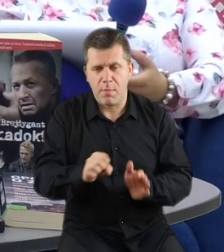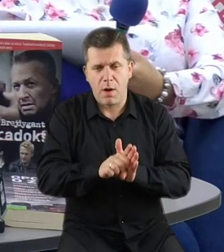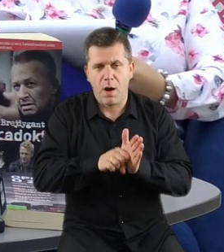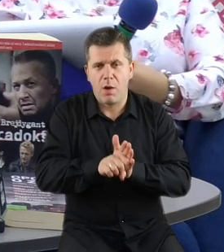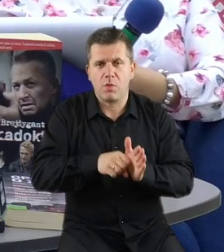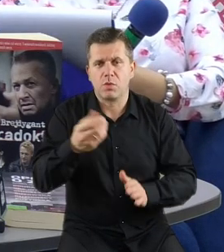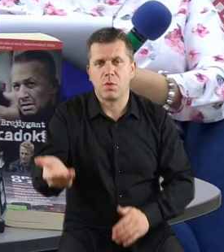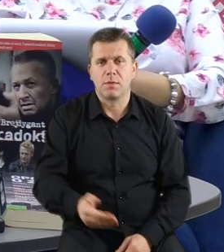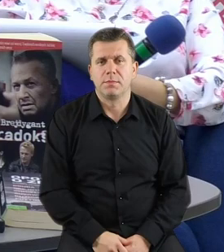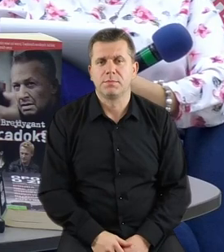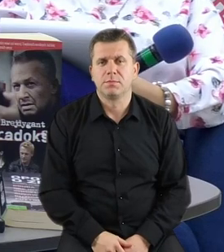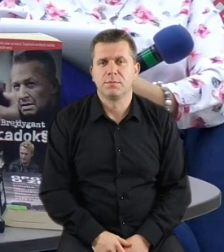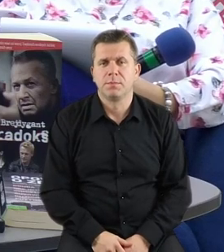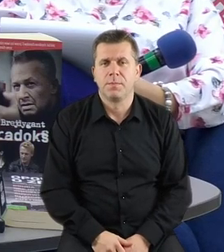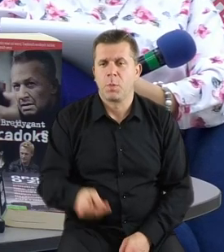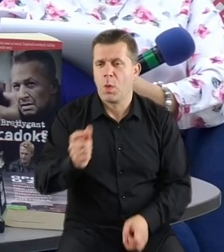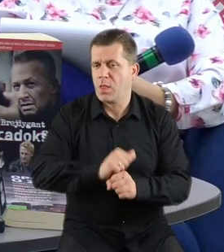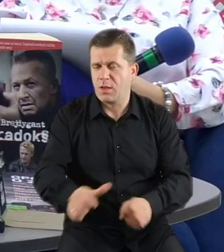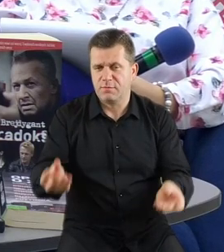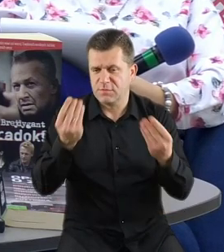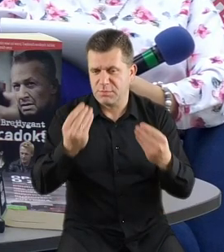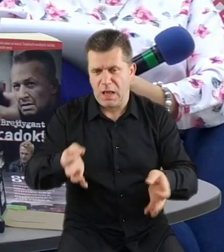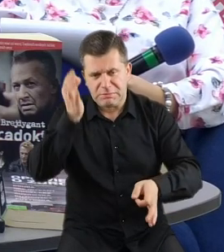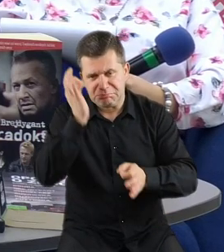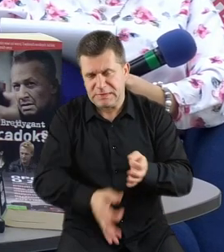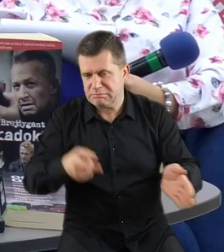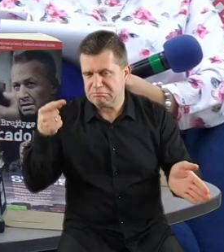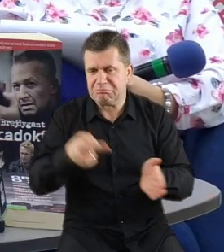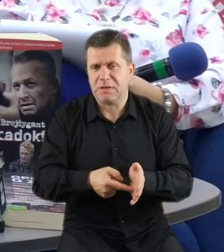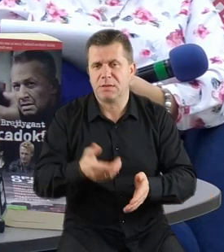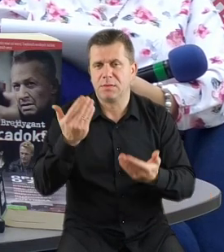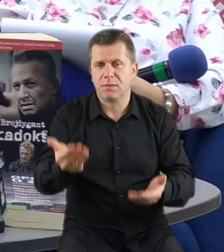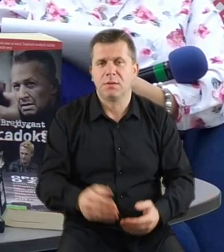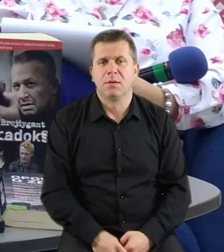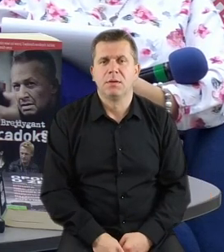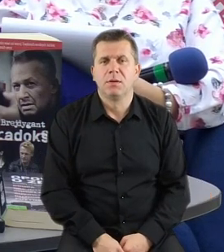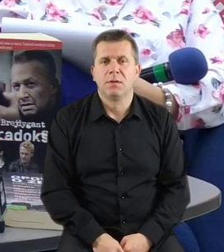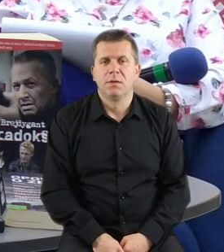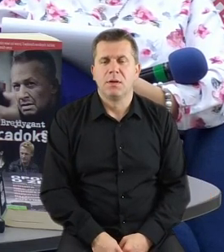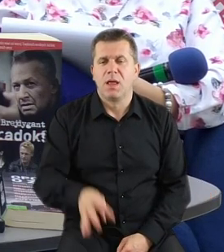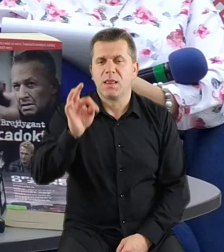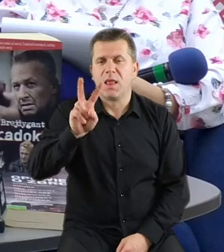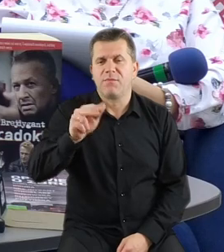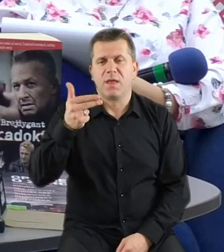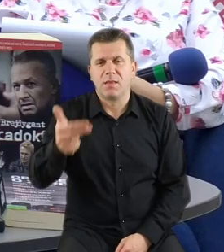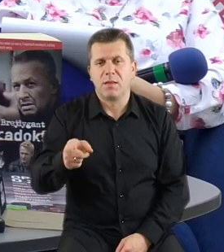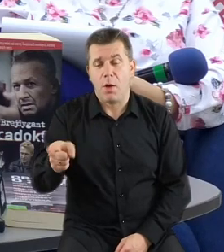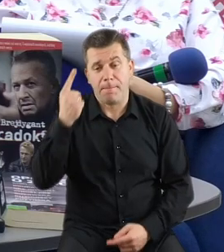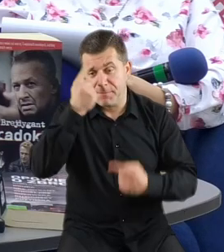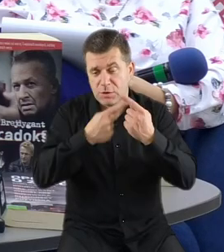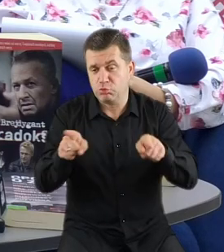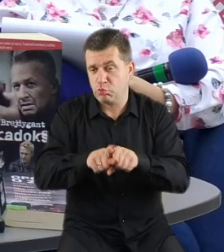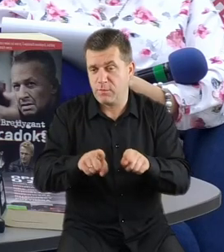fenomenalnie i to jest też wspaniale trafiło. Natomiast na TVN niewątpliwie myślał